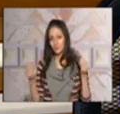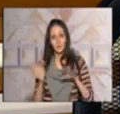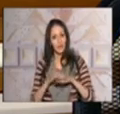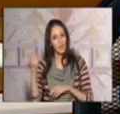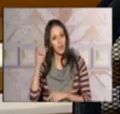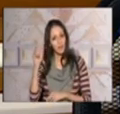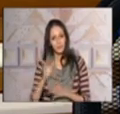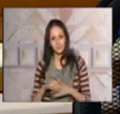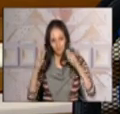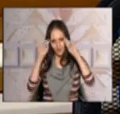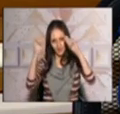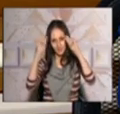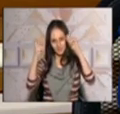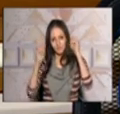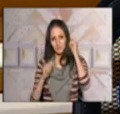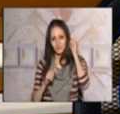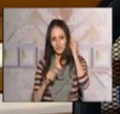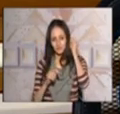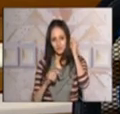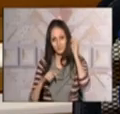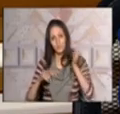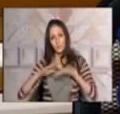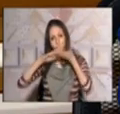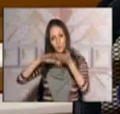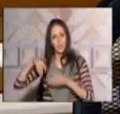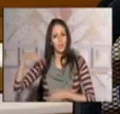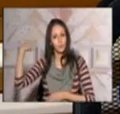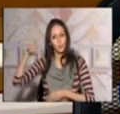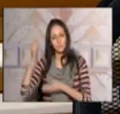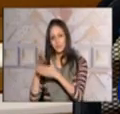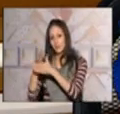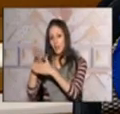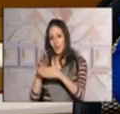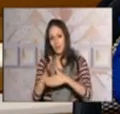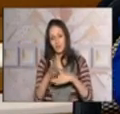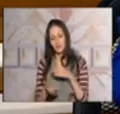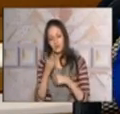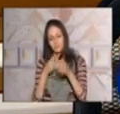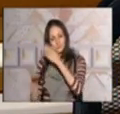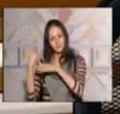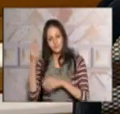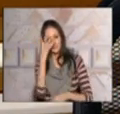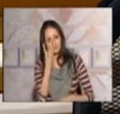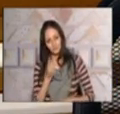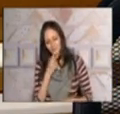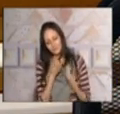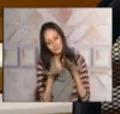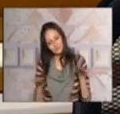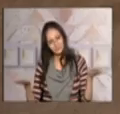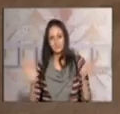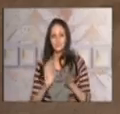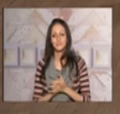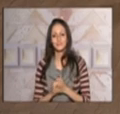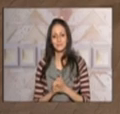الان السفير جمال بيومي مساعد وزير الخارجية الاسبق. مساء الخير سيادة السفير. مساء الخير، اهلا